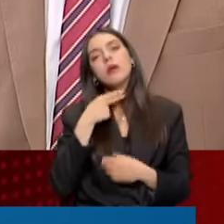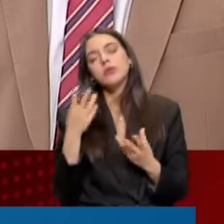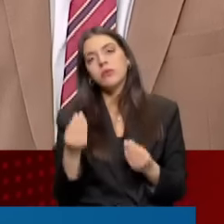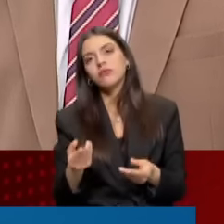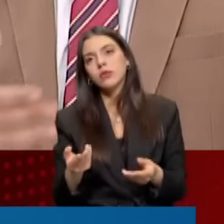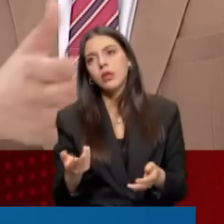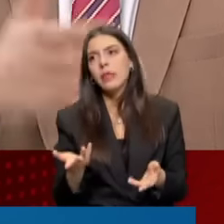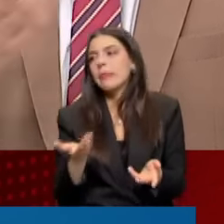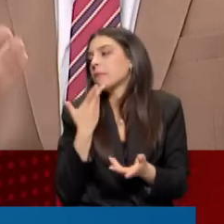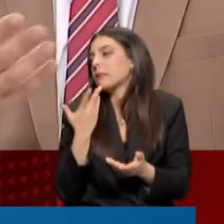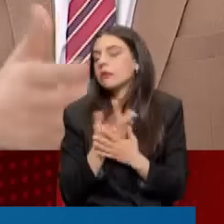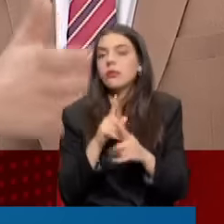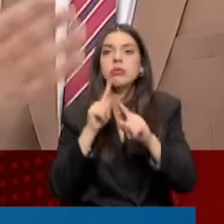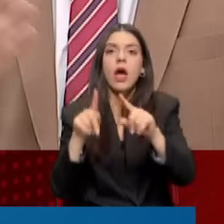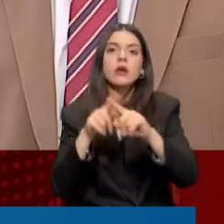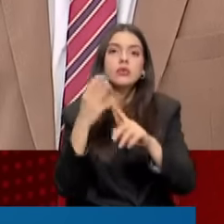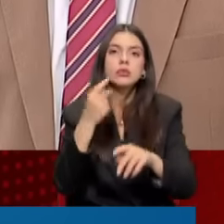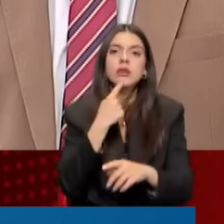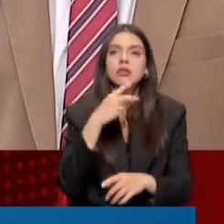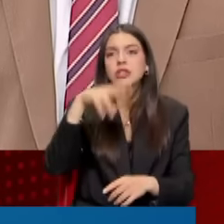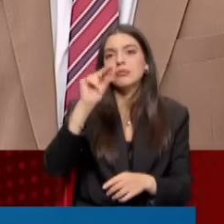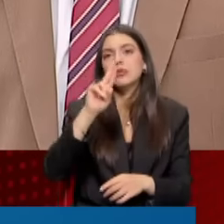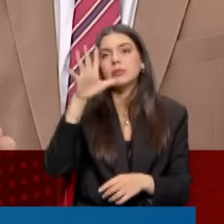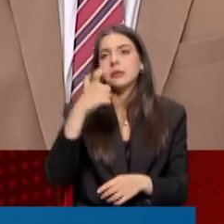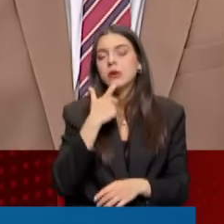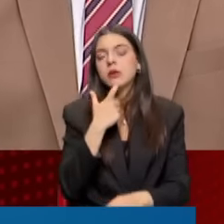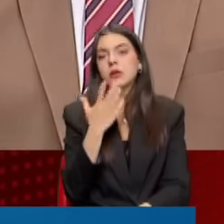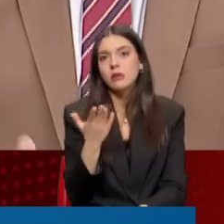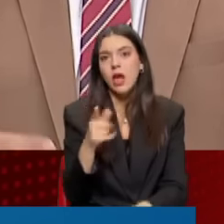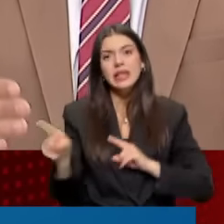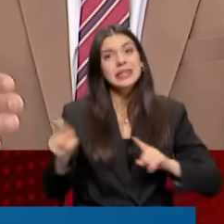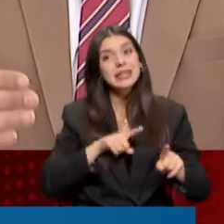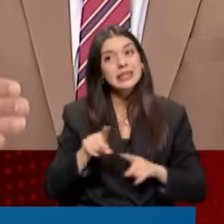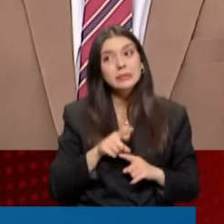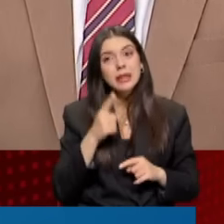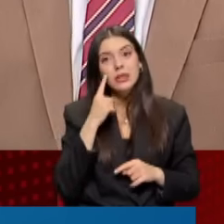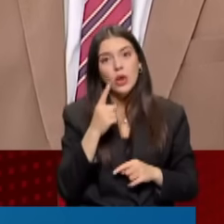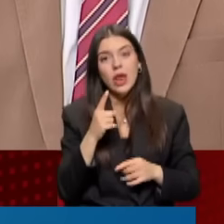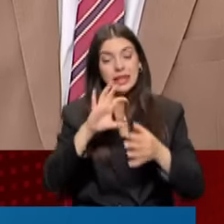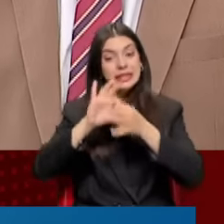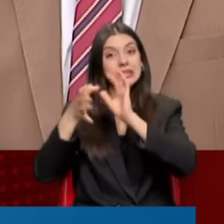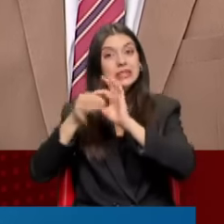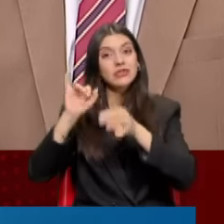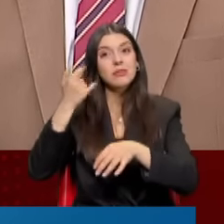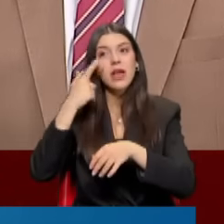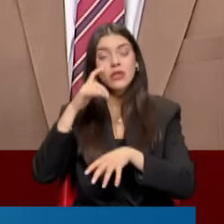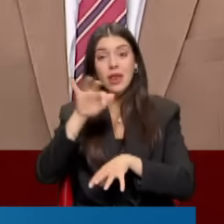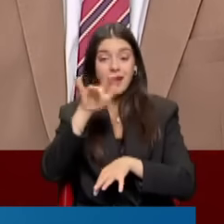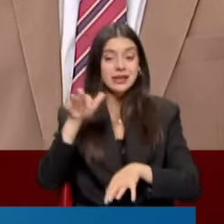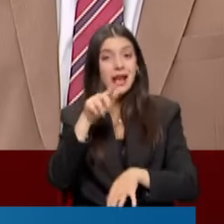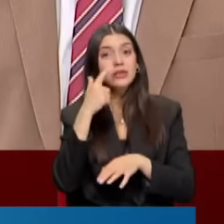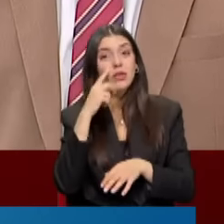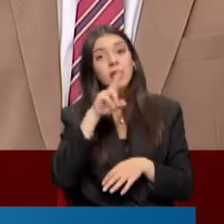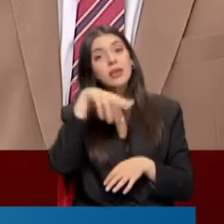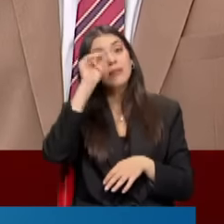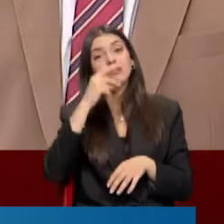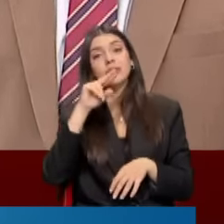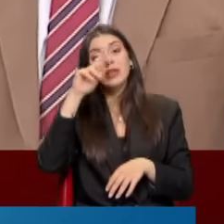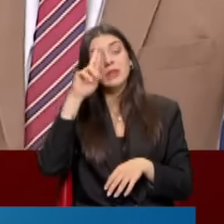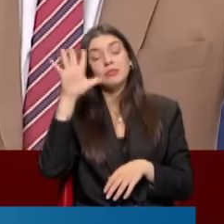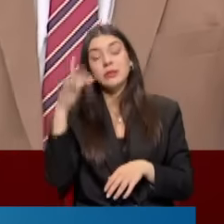olacaklar Ne bileyim taksici olacak 7075 yaşında insanlar hizmet bu zincir marketlerde kasiyerler 70-75 yaşında